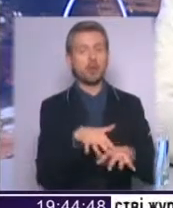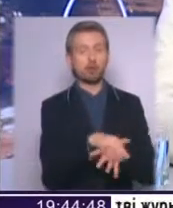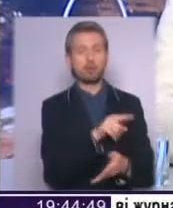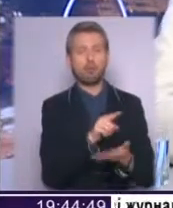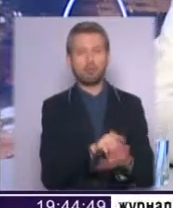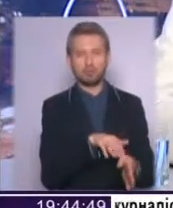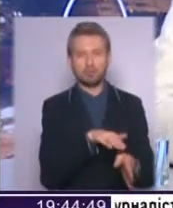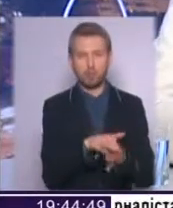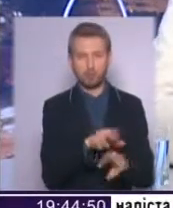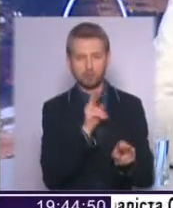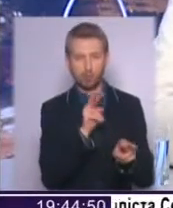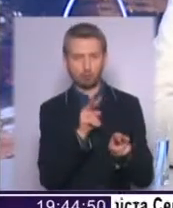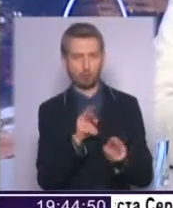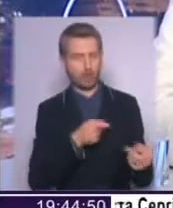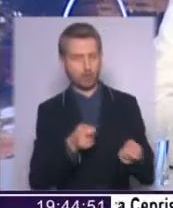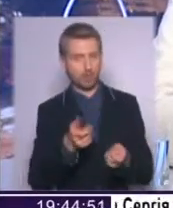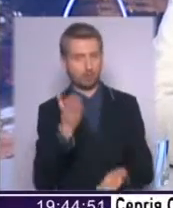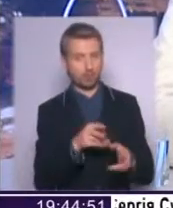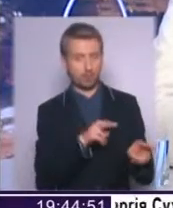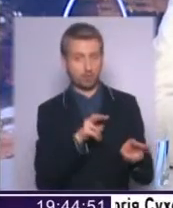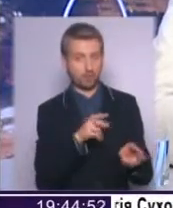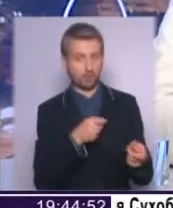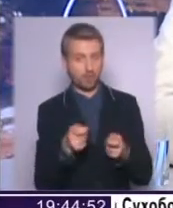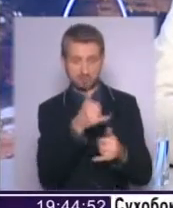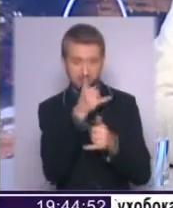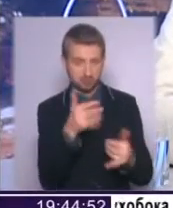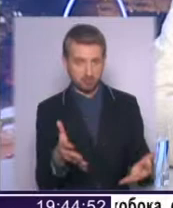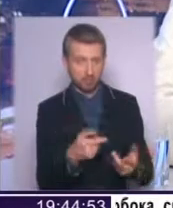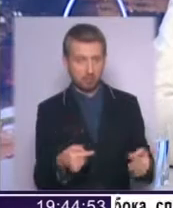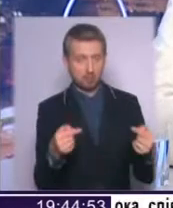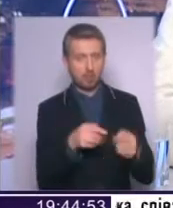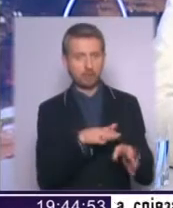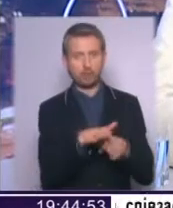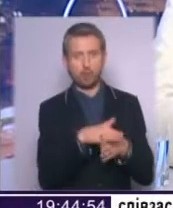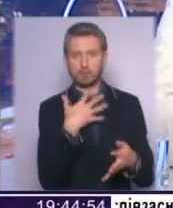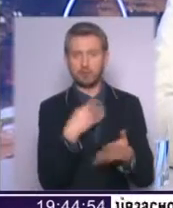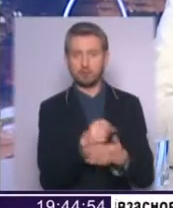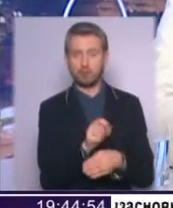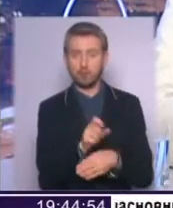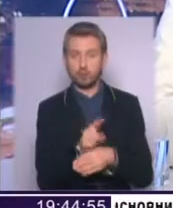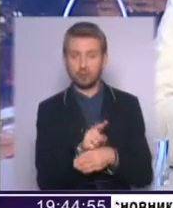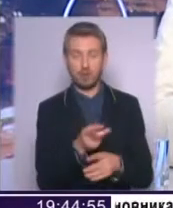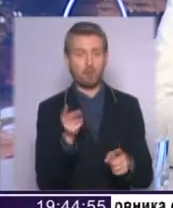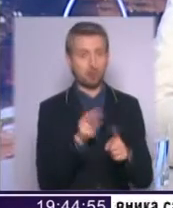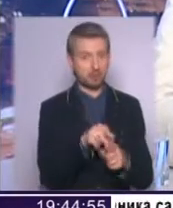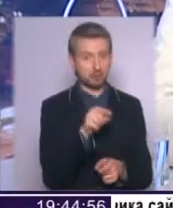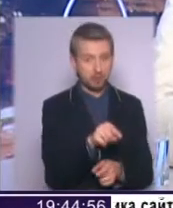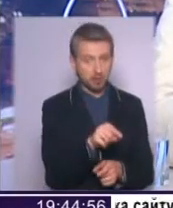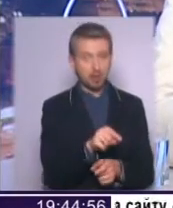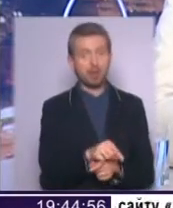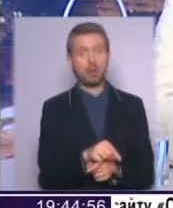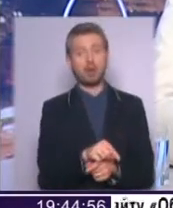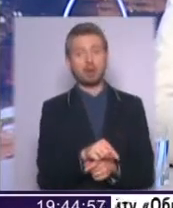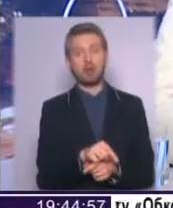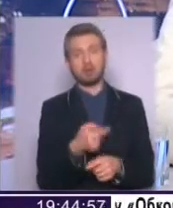повністю контролювати владу. Якщо влада не спроможна відповідно виконувати свої функції, покладені народом, значить вона має бути